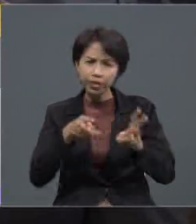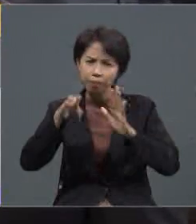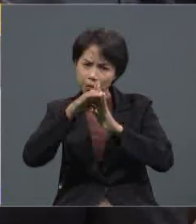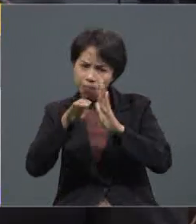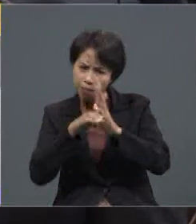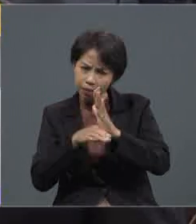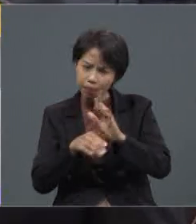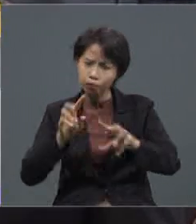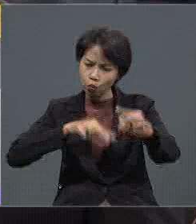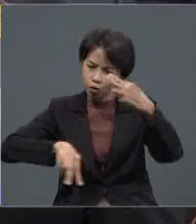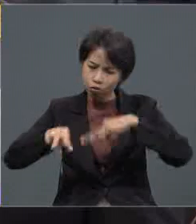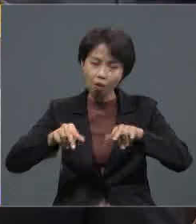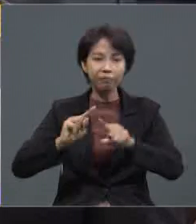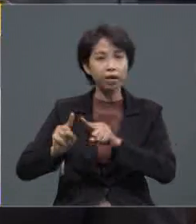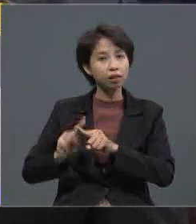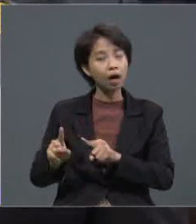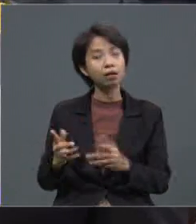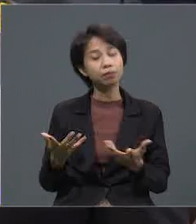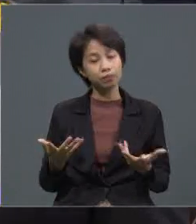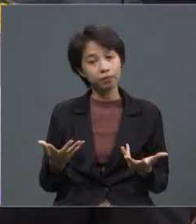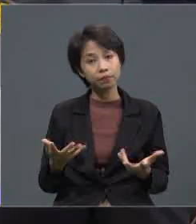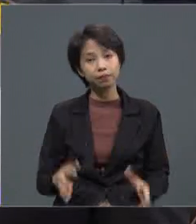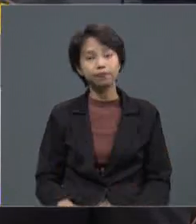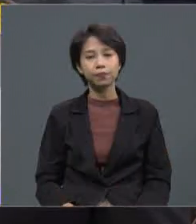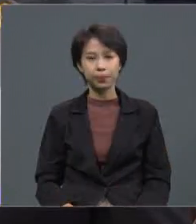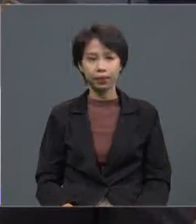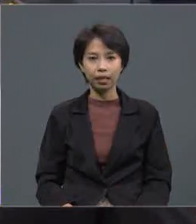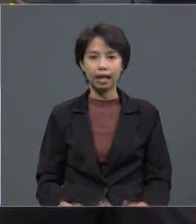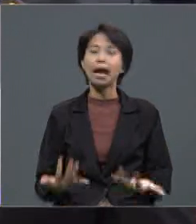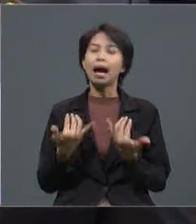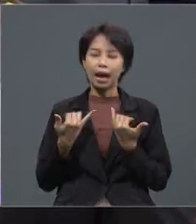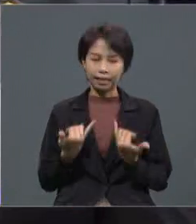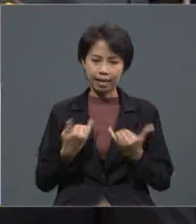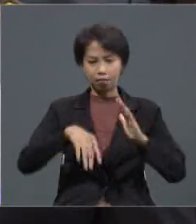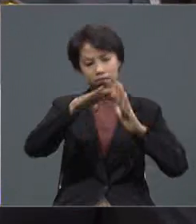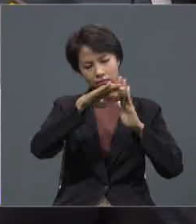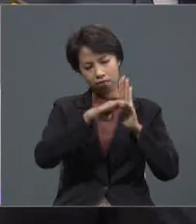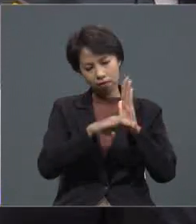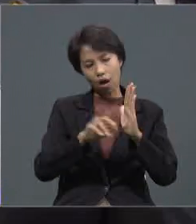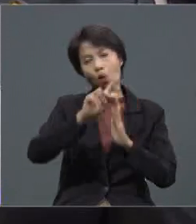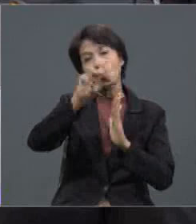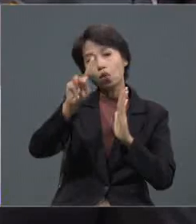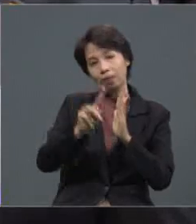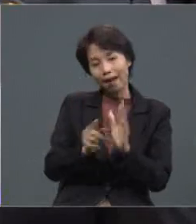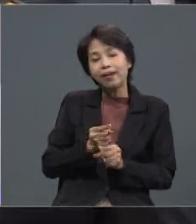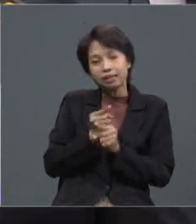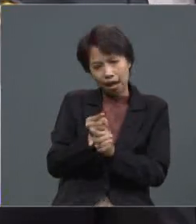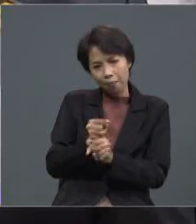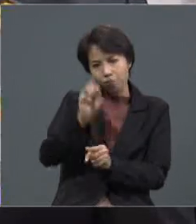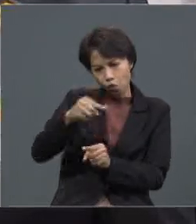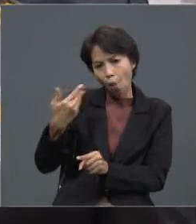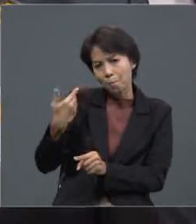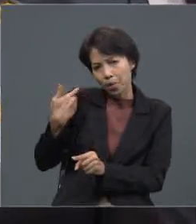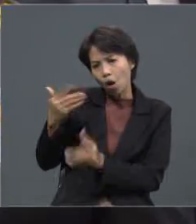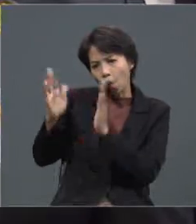ในการตรวจสอบคนสอบปากคำเด็ก ก็ตามกฎหมายนะครับจะต้องมีเจ้าหน้าที่สหวิชาชีพนะครับ